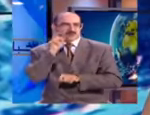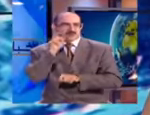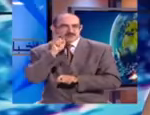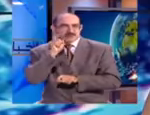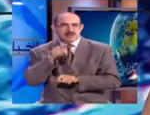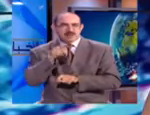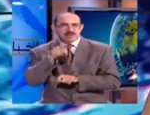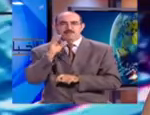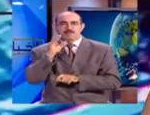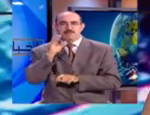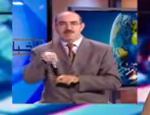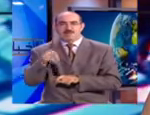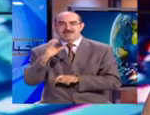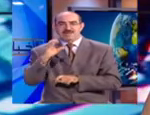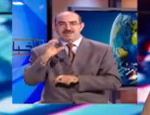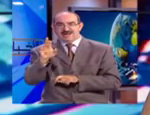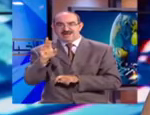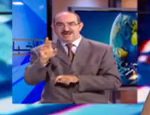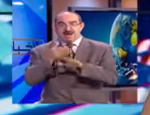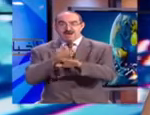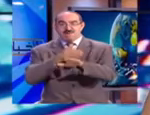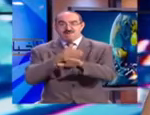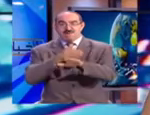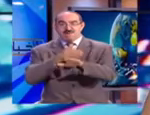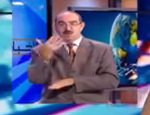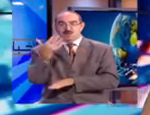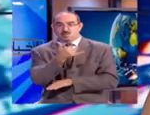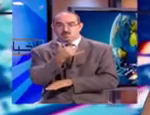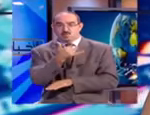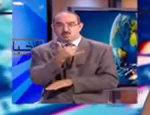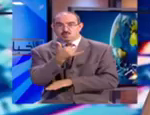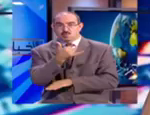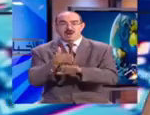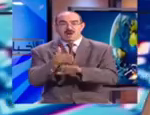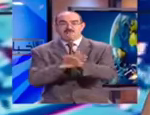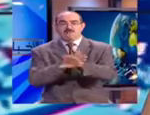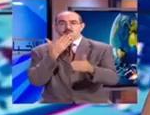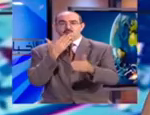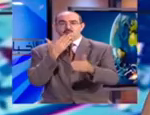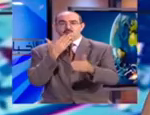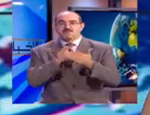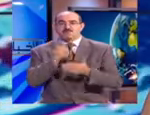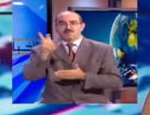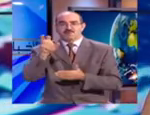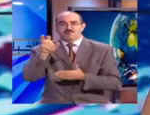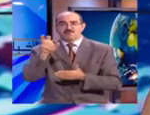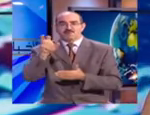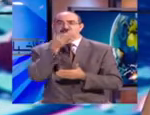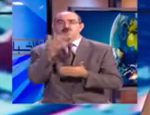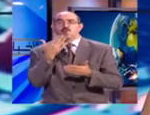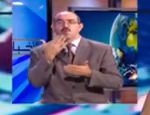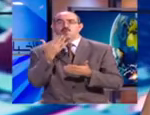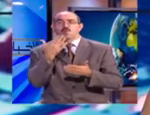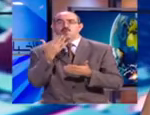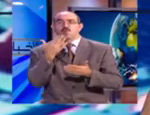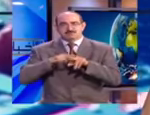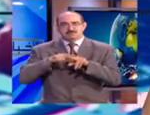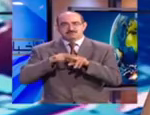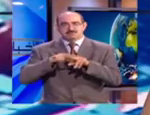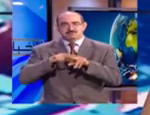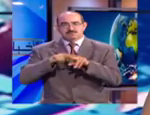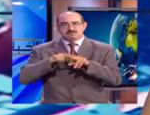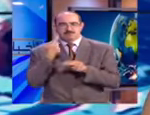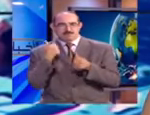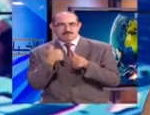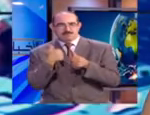بالصياغ معدة 72 ساعة على الأكثر قبل موعد الرحلة تثبت عدم إصابتهم بهذا